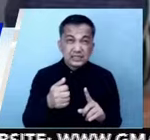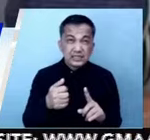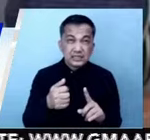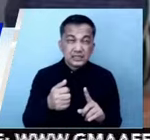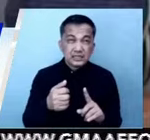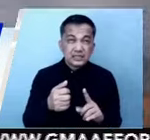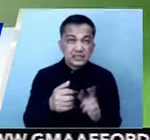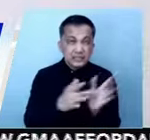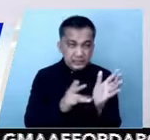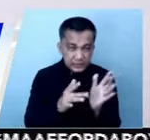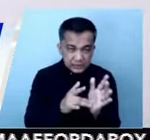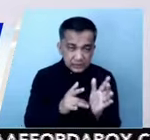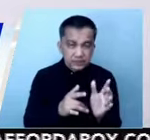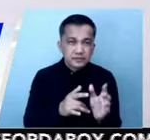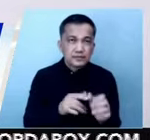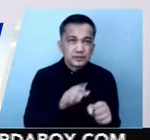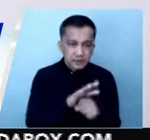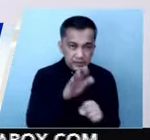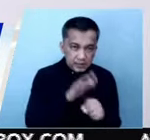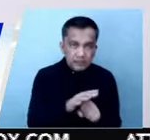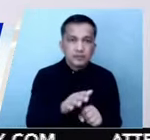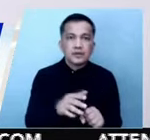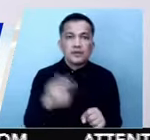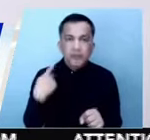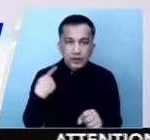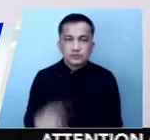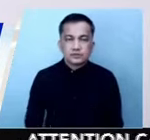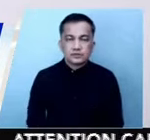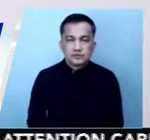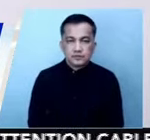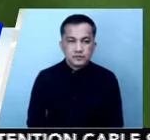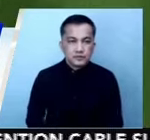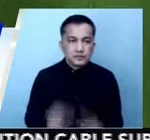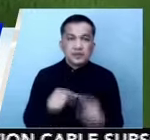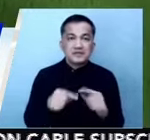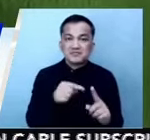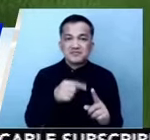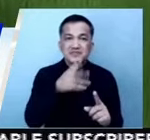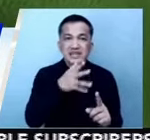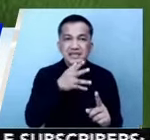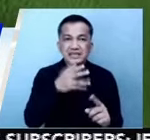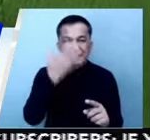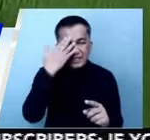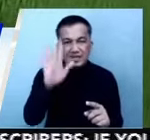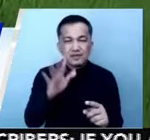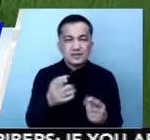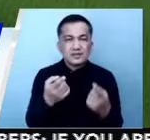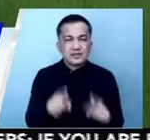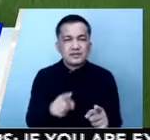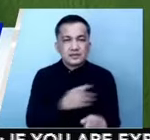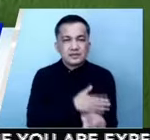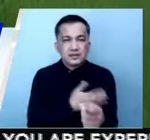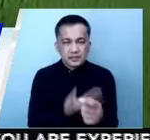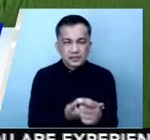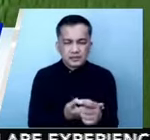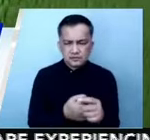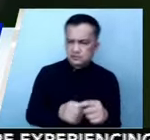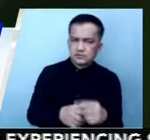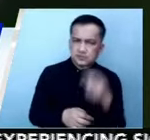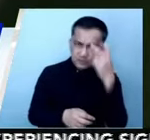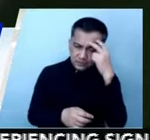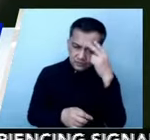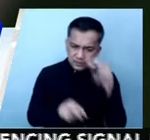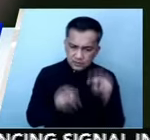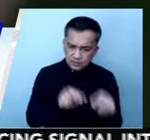pagsasamantala nitong suspect. Wala daw ideya noon ang nanay ng biktima sa nangyayari sa kanyang anak. Nagtaka na lamang umano siya kung